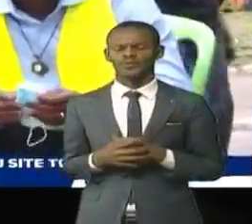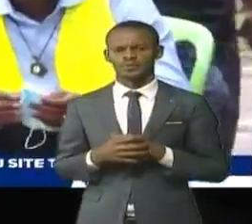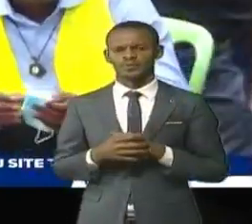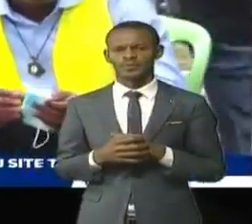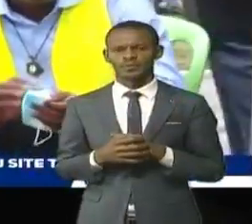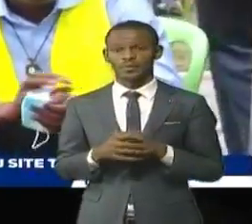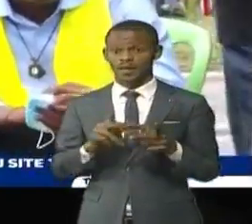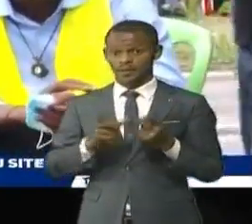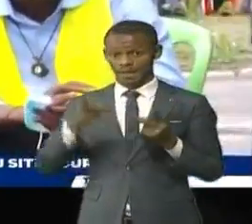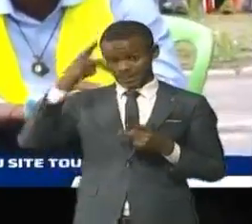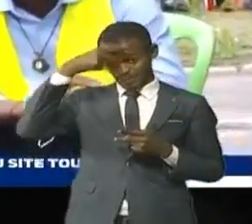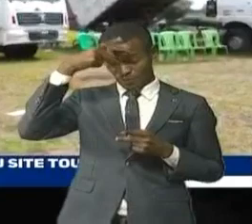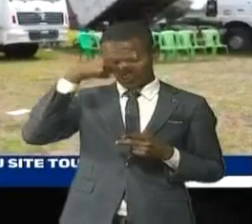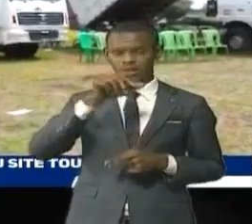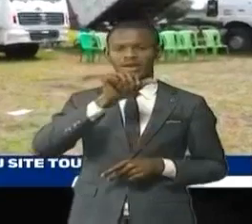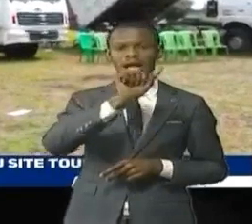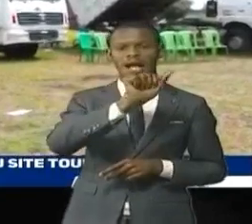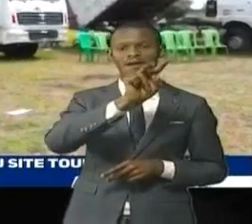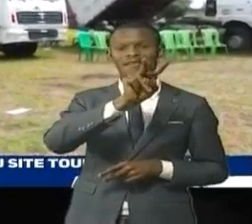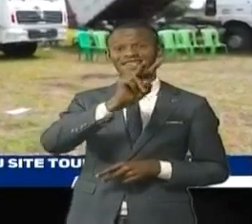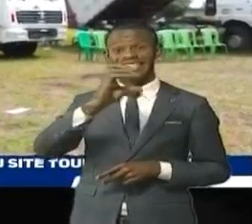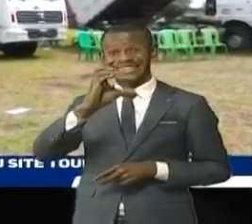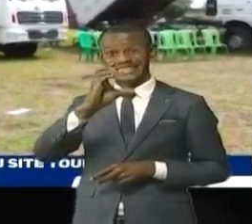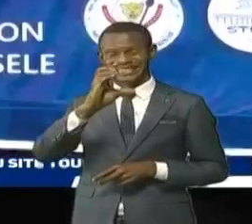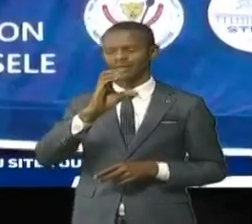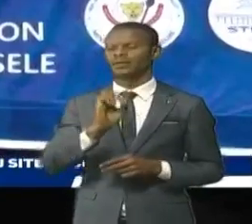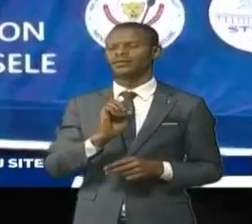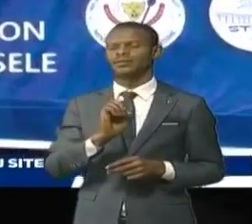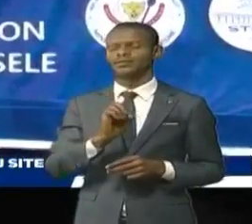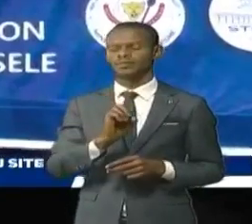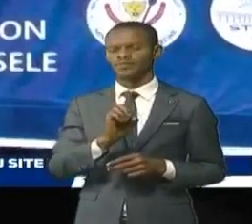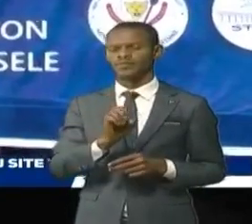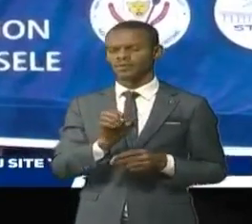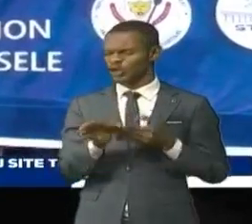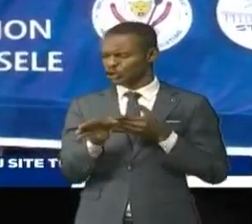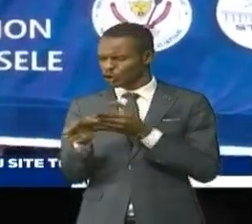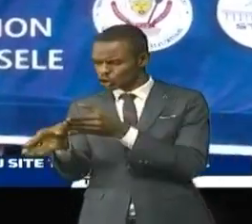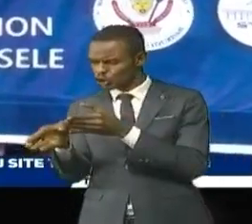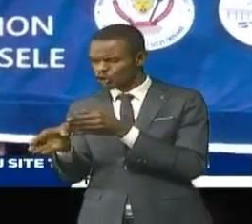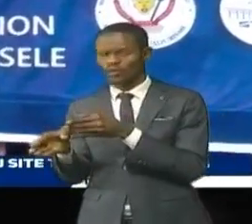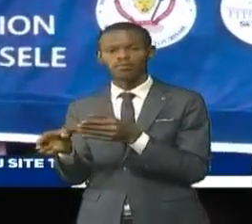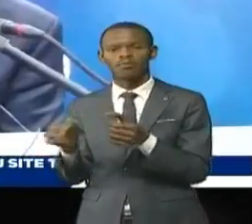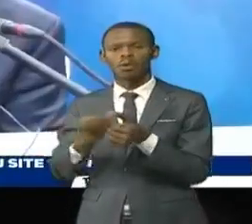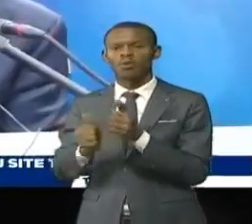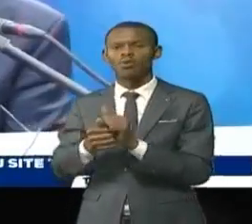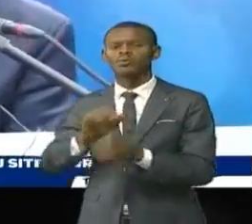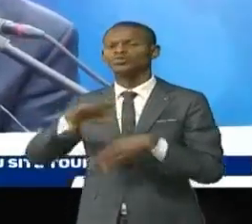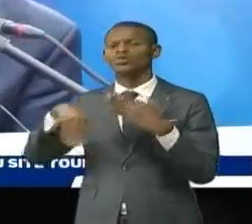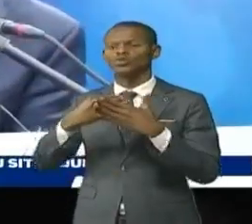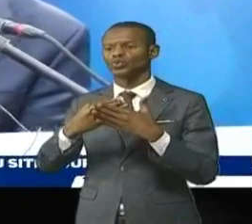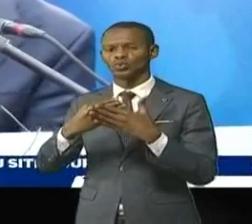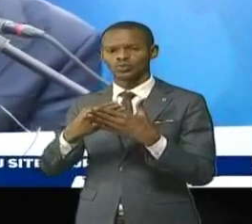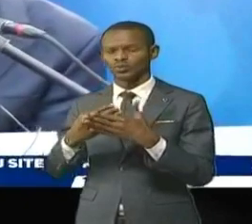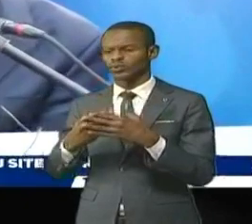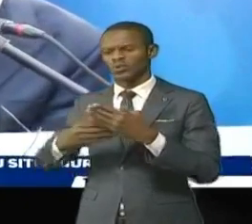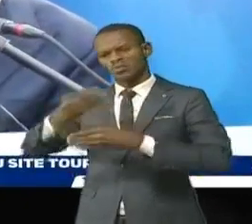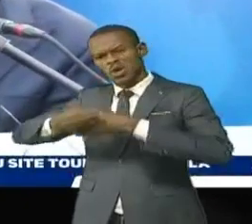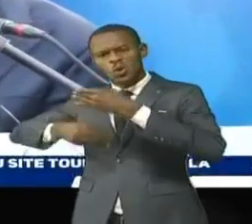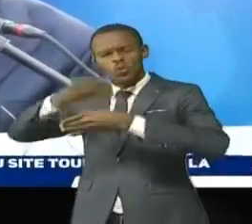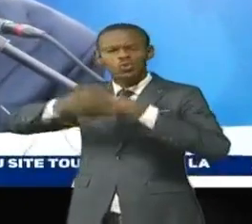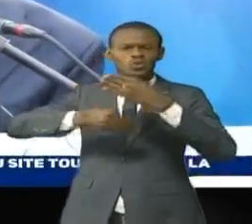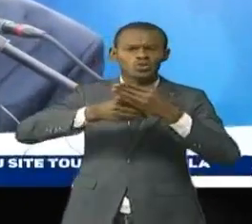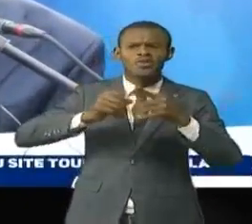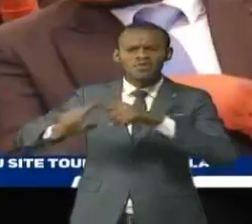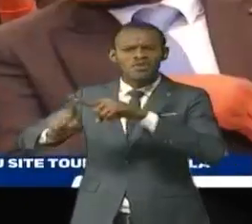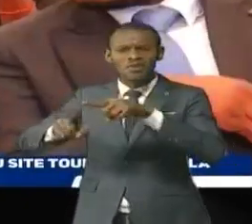un consortium des entreprises du droit congolais œuvrant dans le secteur des infrastructures et de travaux publics, a reçu mission de réaliser ce projet.